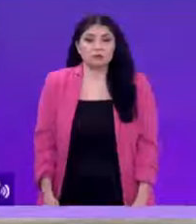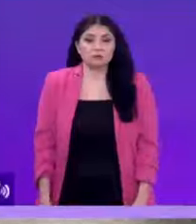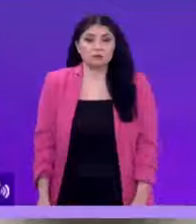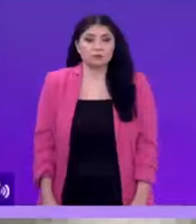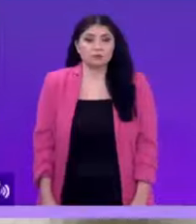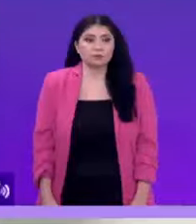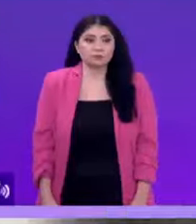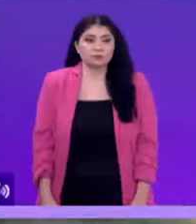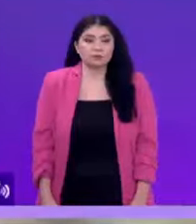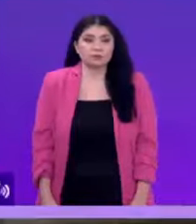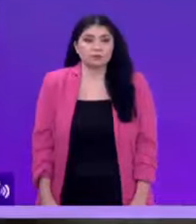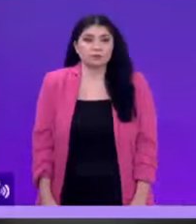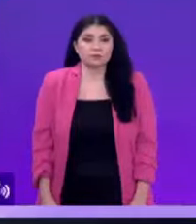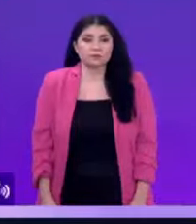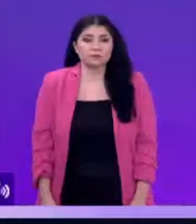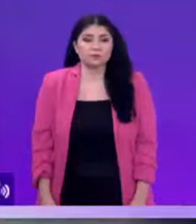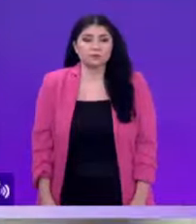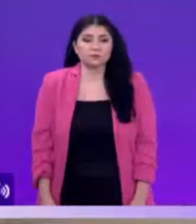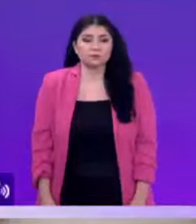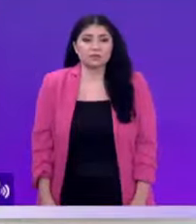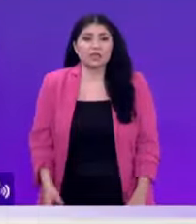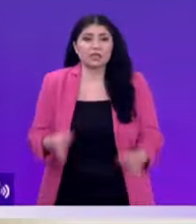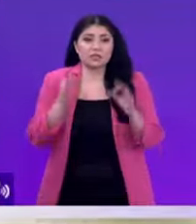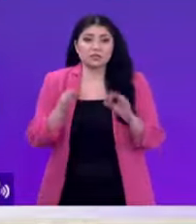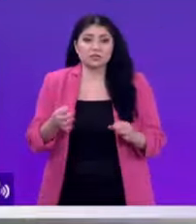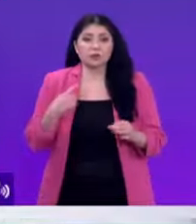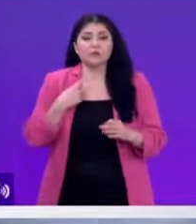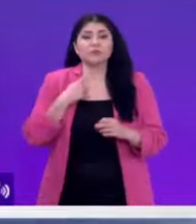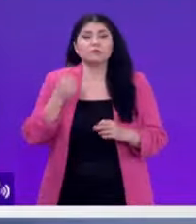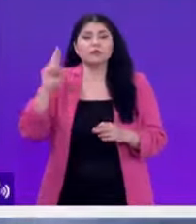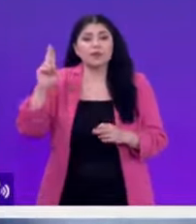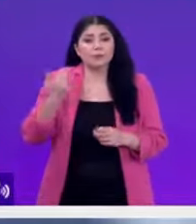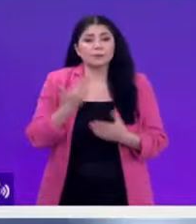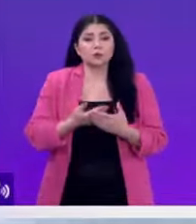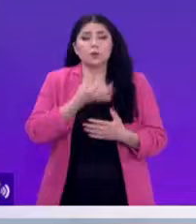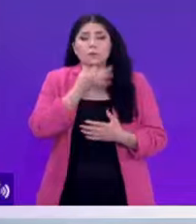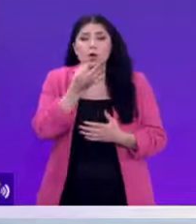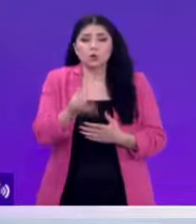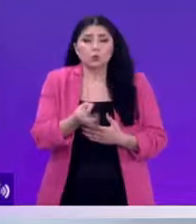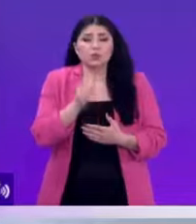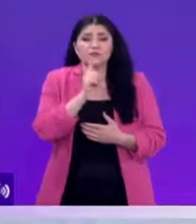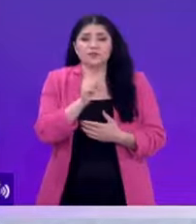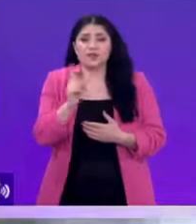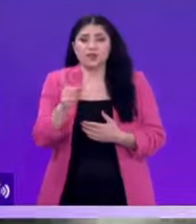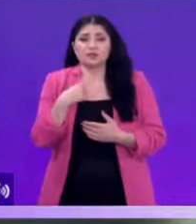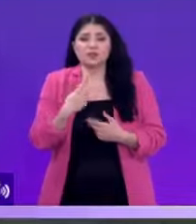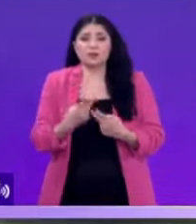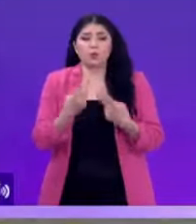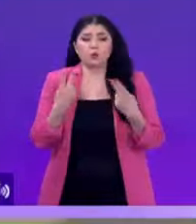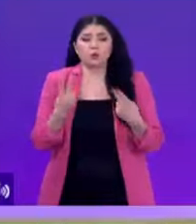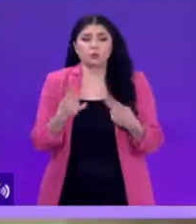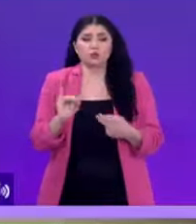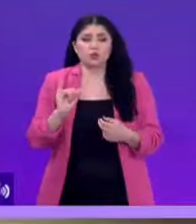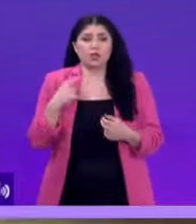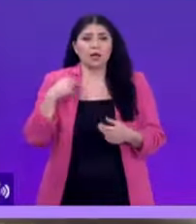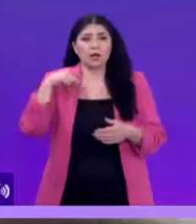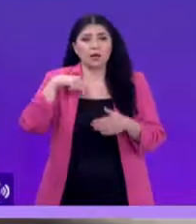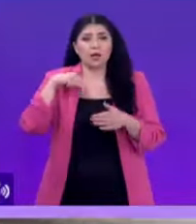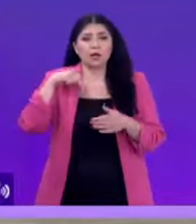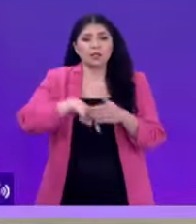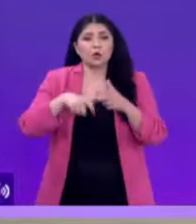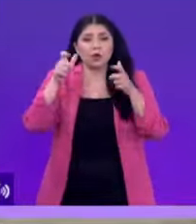siguranță că o să fie și audiați, adică sunt mărturii extrem de importante ale celor care se aflau în magazin în